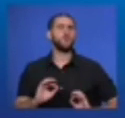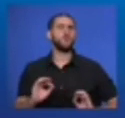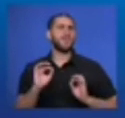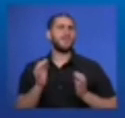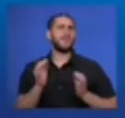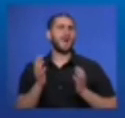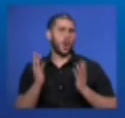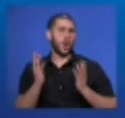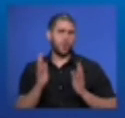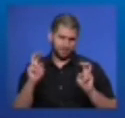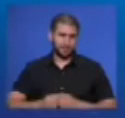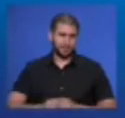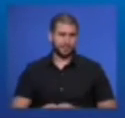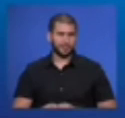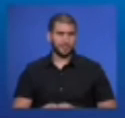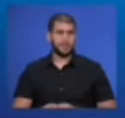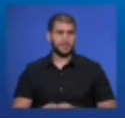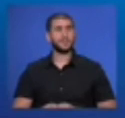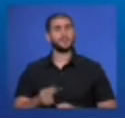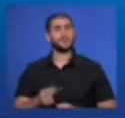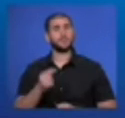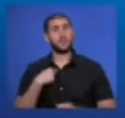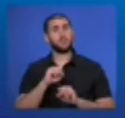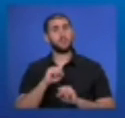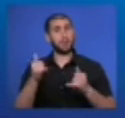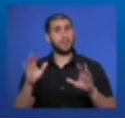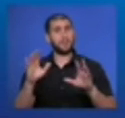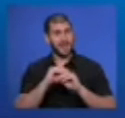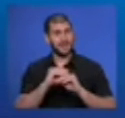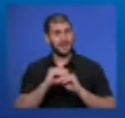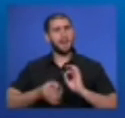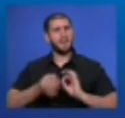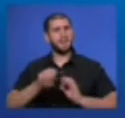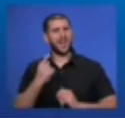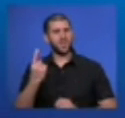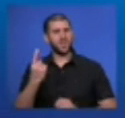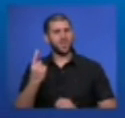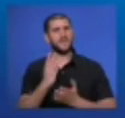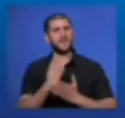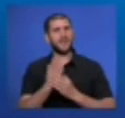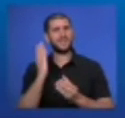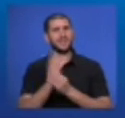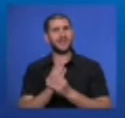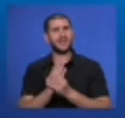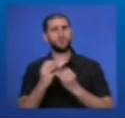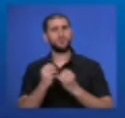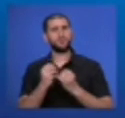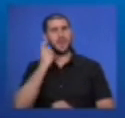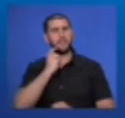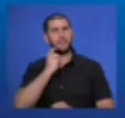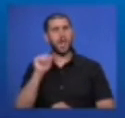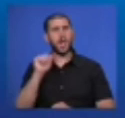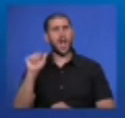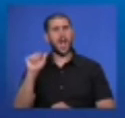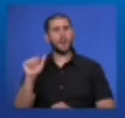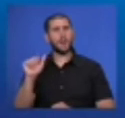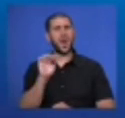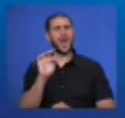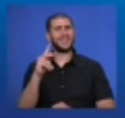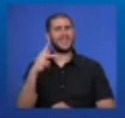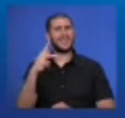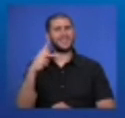ונוראים. אז אנחנו מפרסמים הערב שהפרקליטות העבירה את תיק משפחת הפשע, אבו לטייף, כך צריך לקרוא